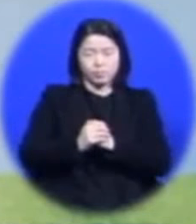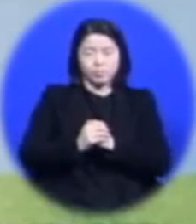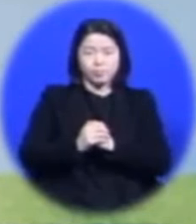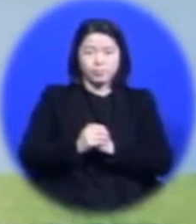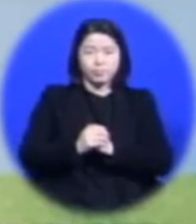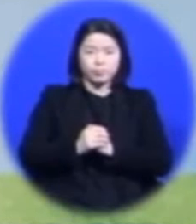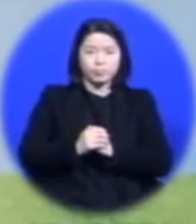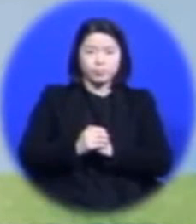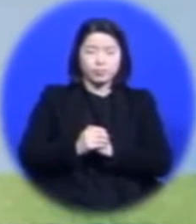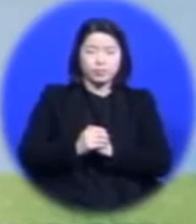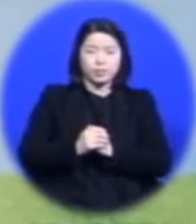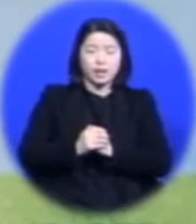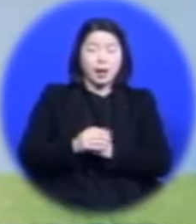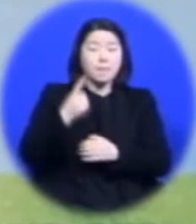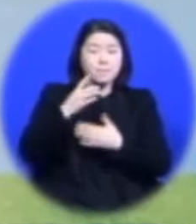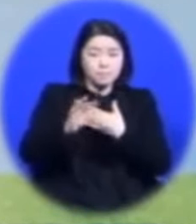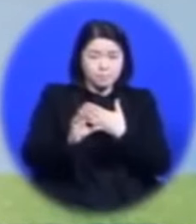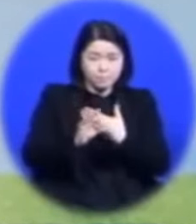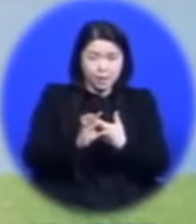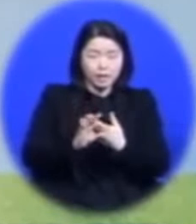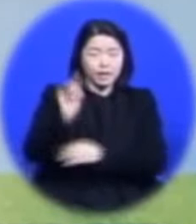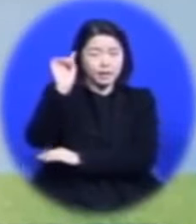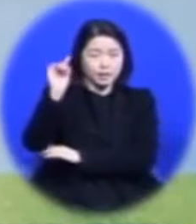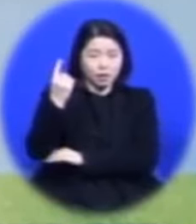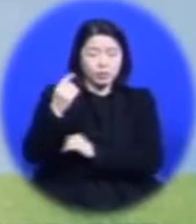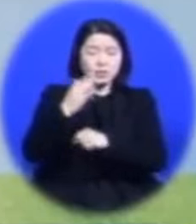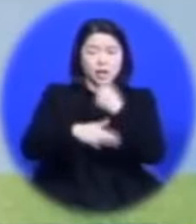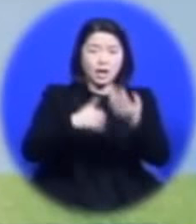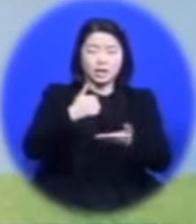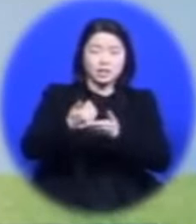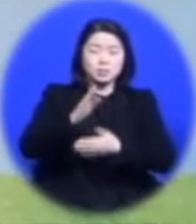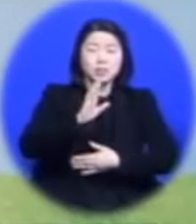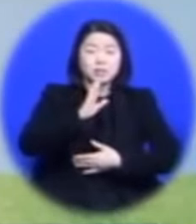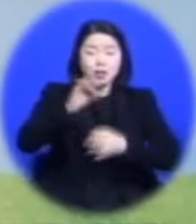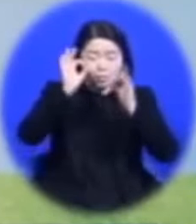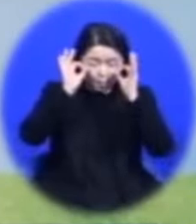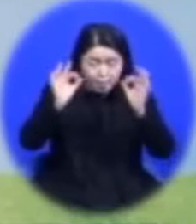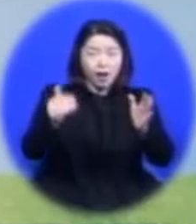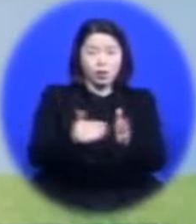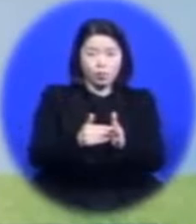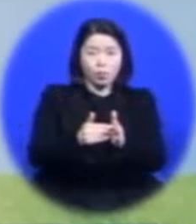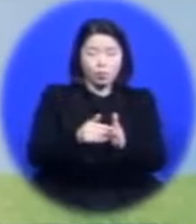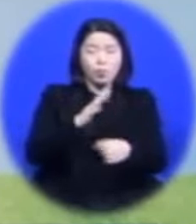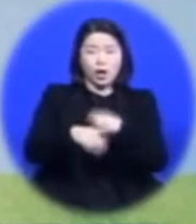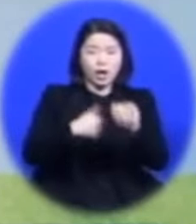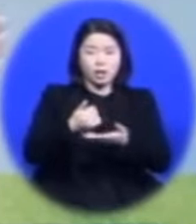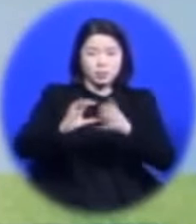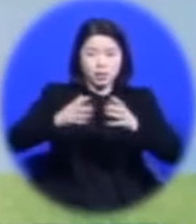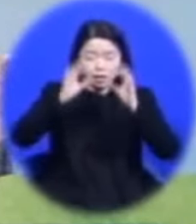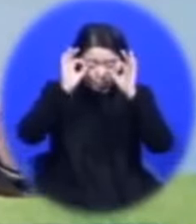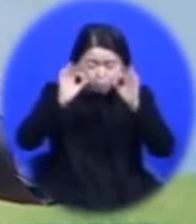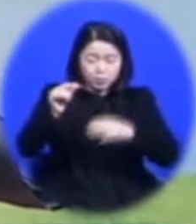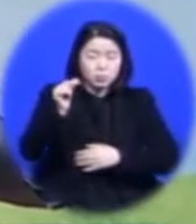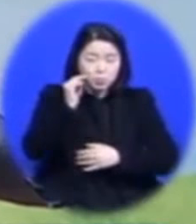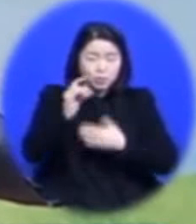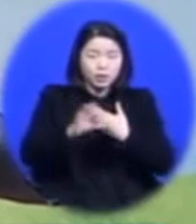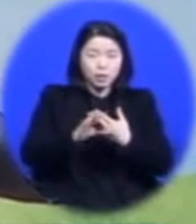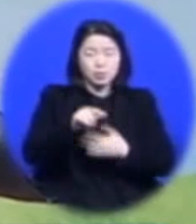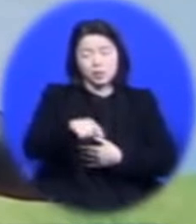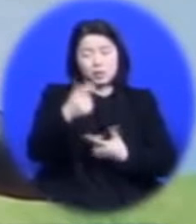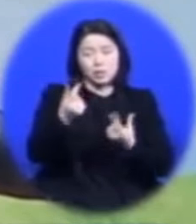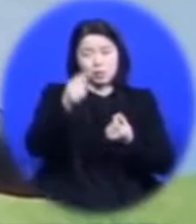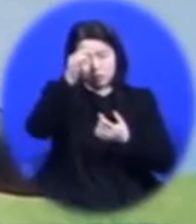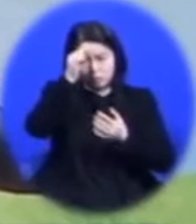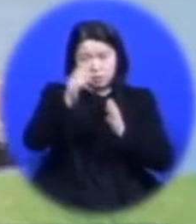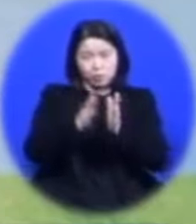거지요 만약에 다윗이 하나님을 정말 보았고 하나님의 나라를 보지 않았다면 이렇게 기도 못합니다